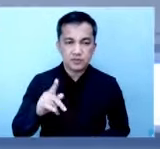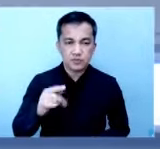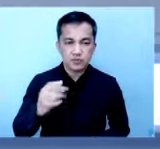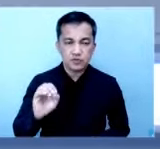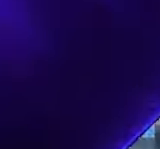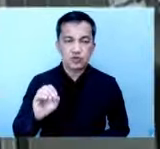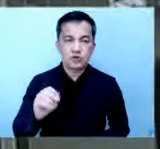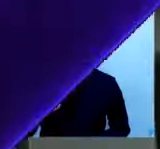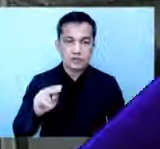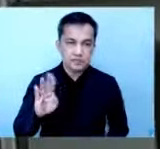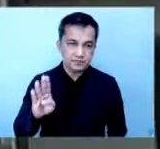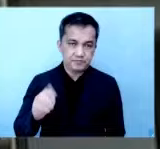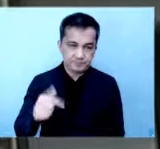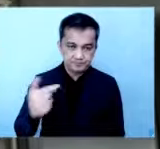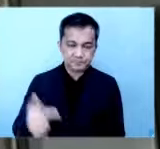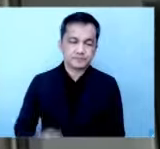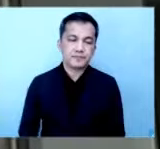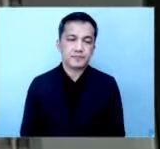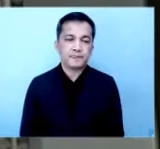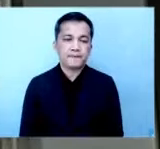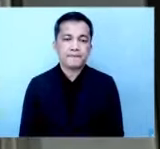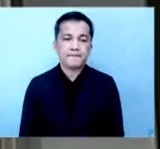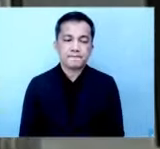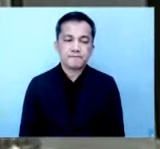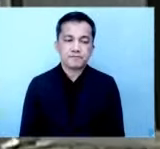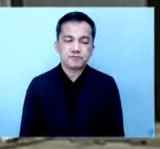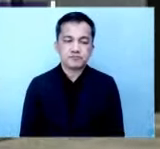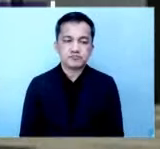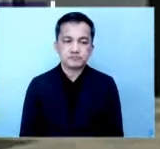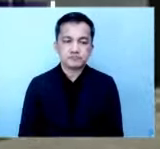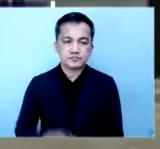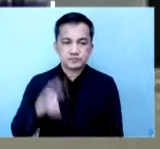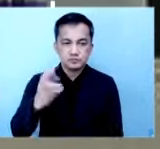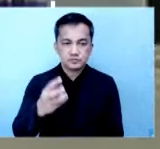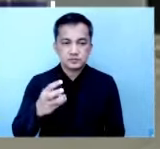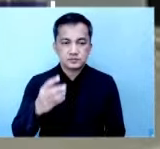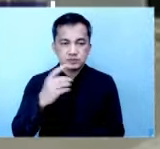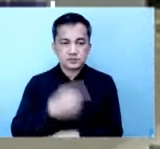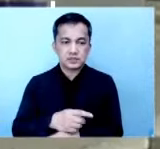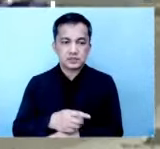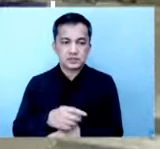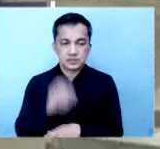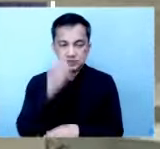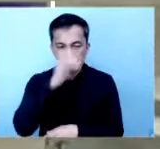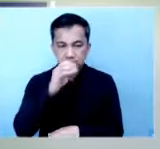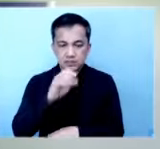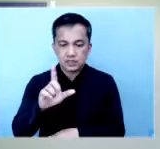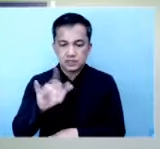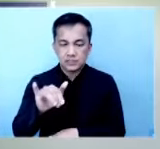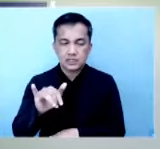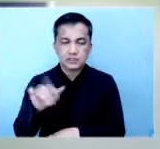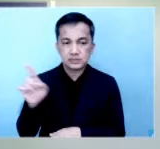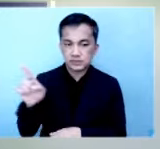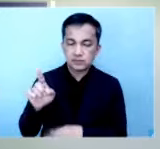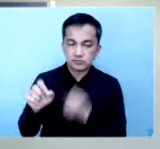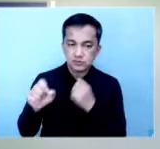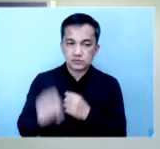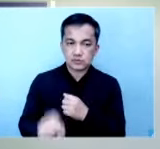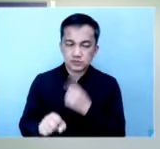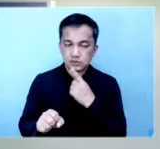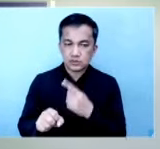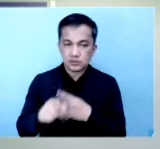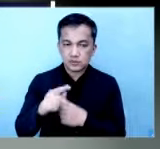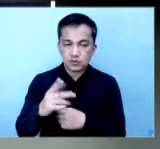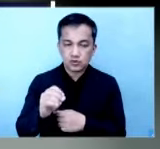Pawit. Sa ika-anim na araw ng search operation sa Lucky South 99 Pogo Hub sa Porac, Pampanga, bagong set ng